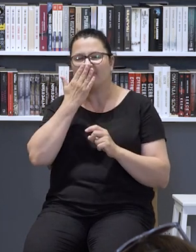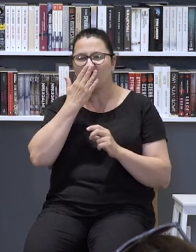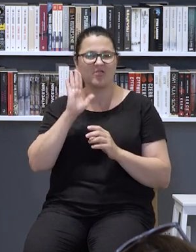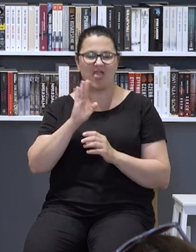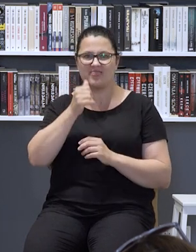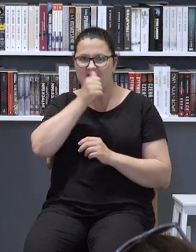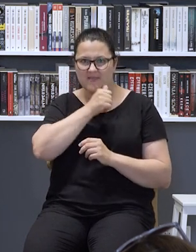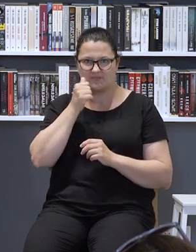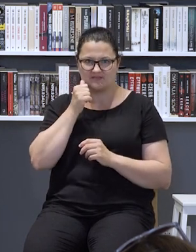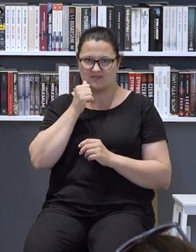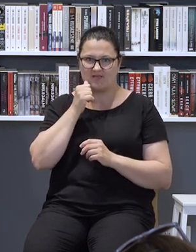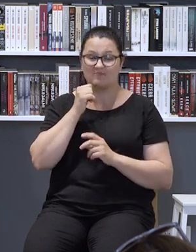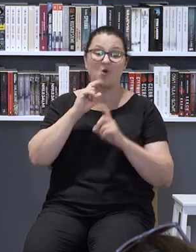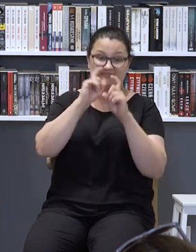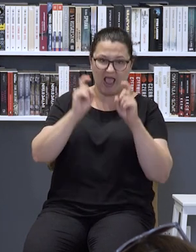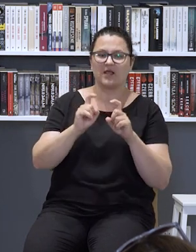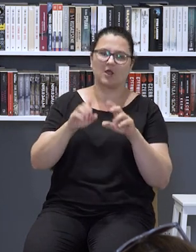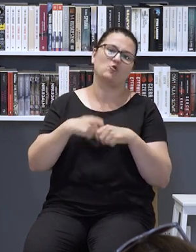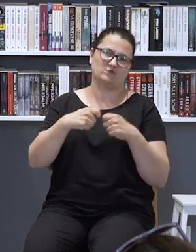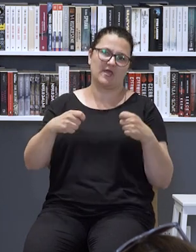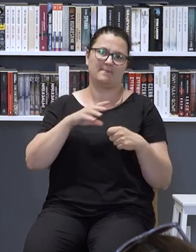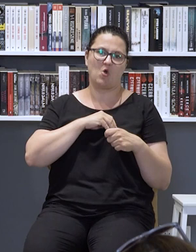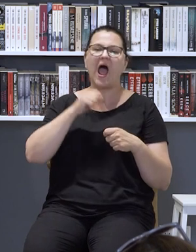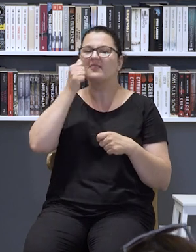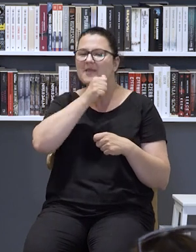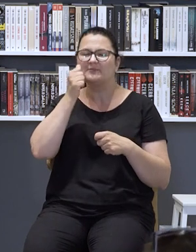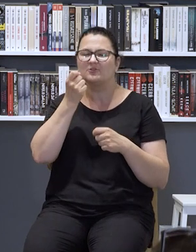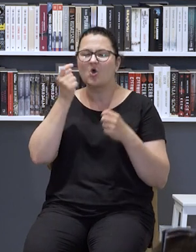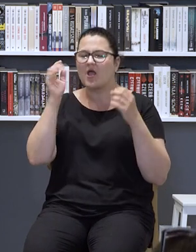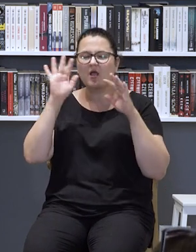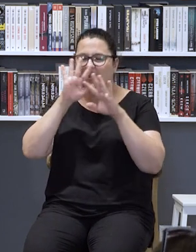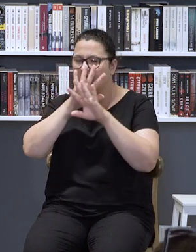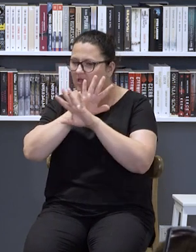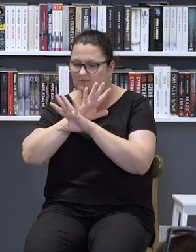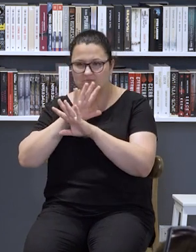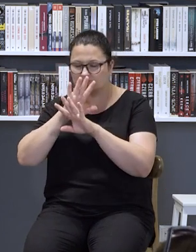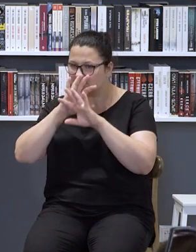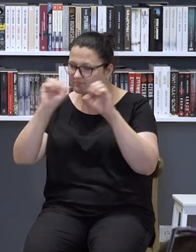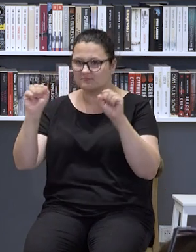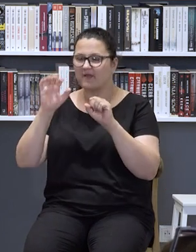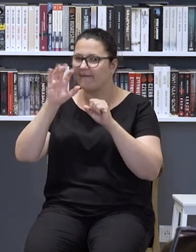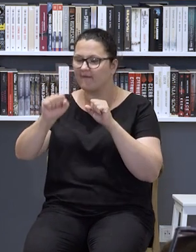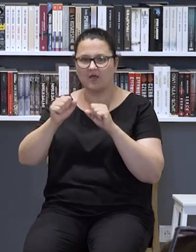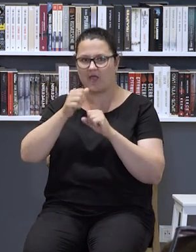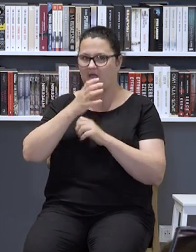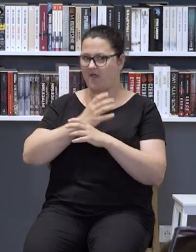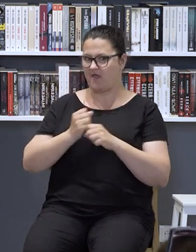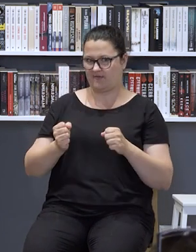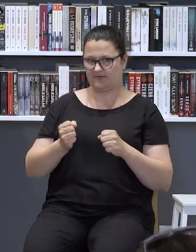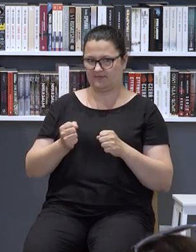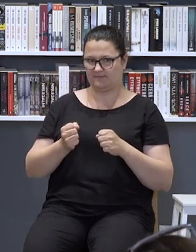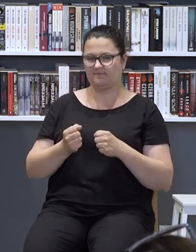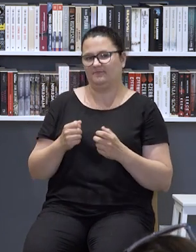można rozwiązać. Tajemnica zawsze będzie trochę zasłonięta. Nigdy jej nie odkryjemy do końca.